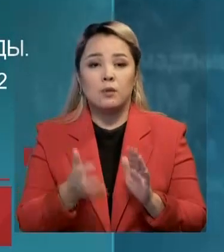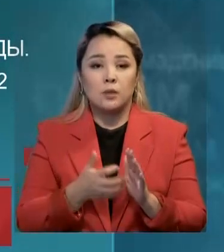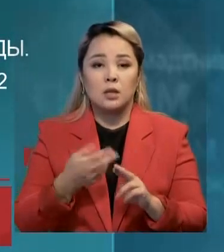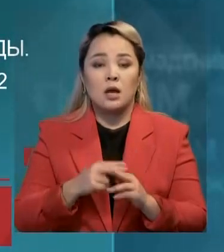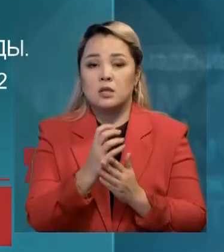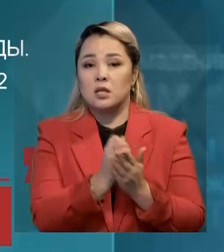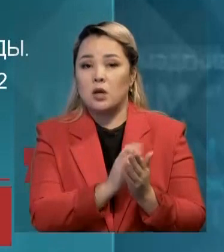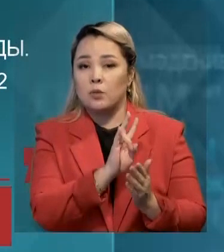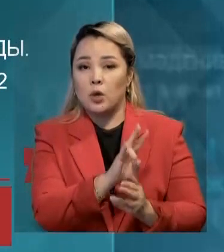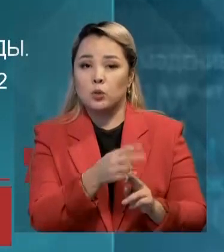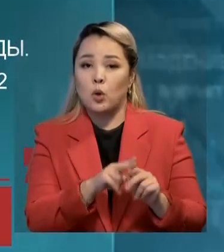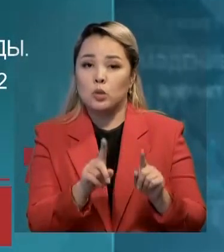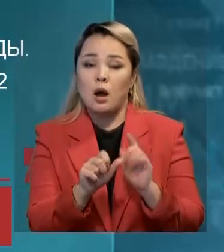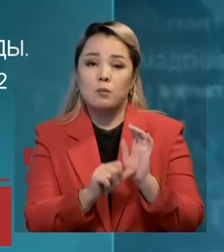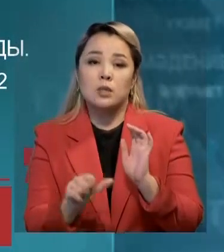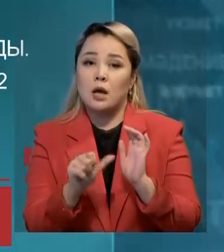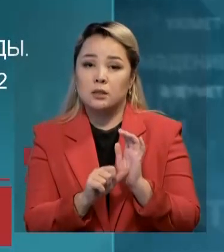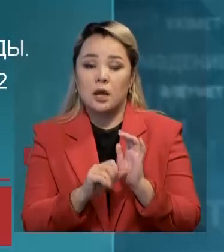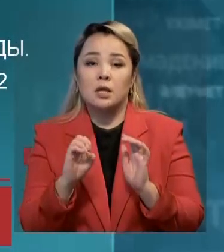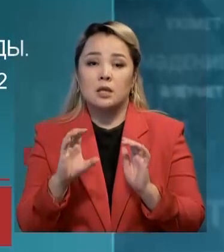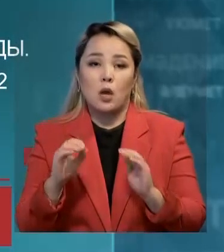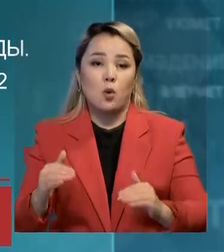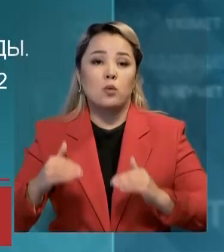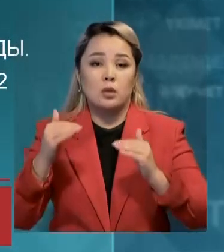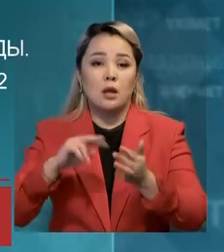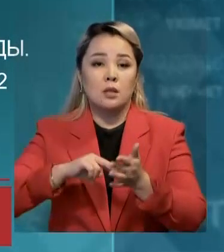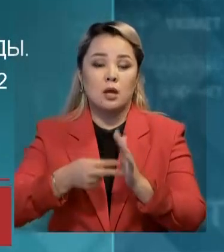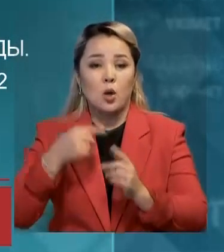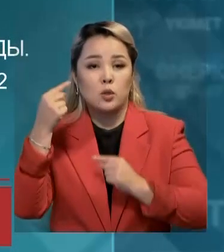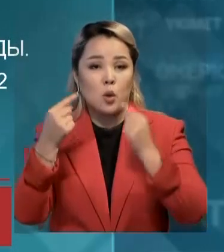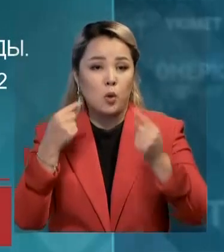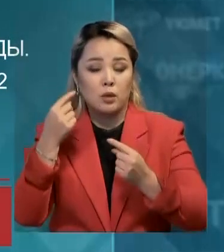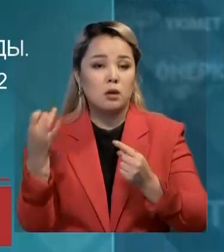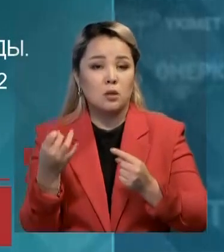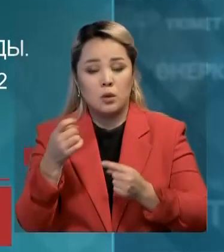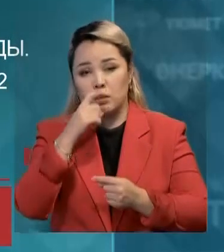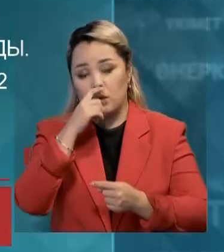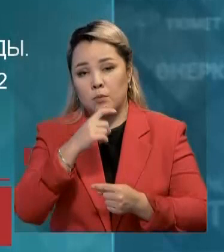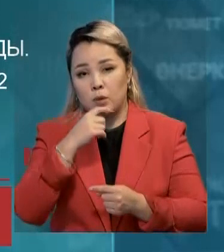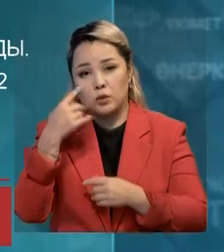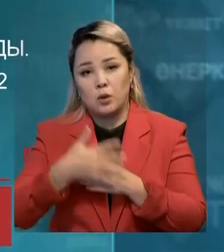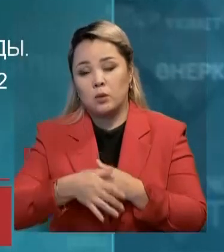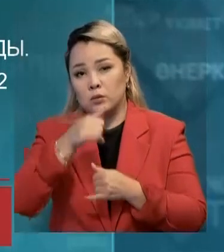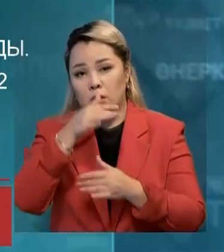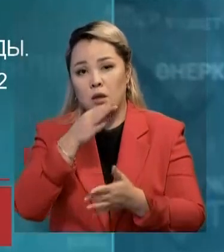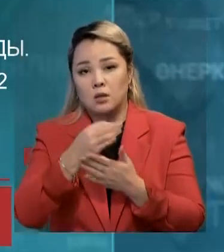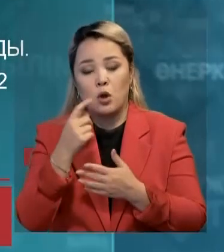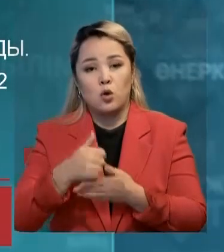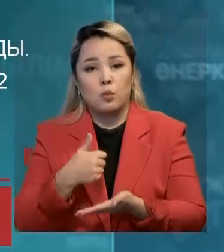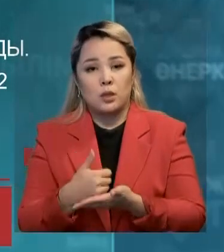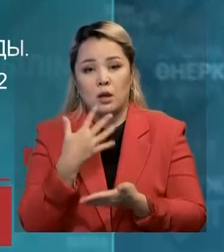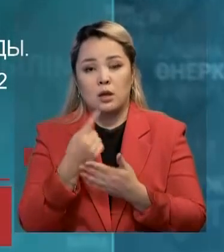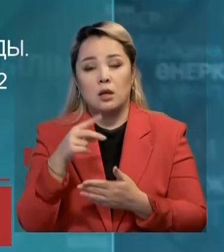отырып, оның акцизін 66 есеге өсірудегі үкіметтің логикасын түсіну қиын. 1 литрі шамамен 45 теңгеге